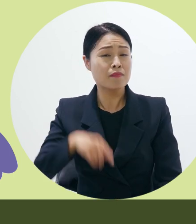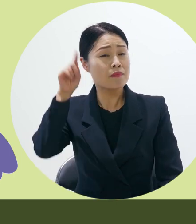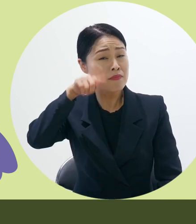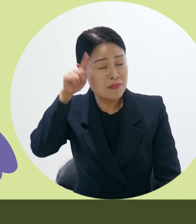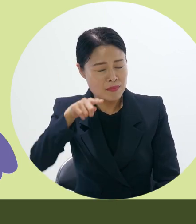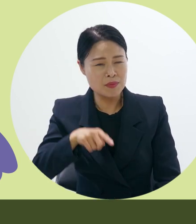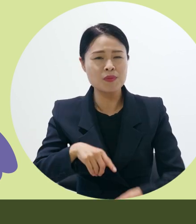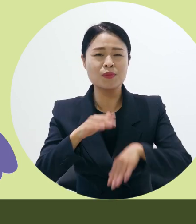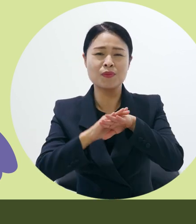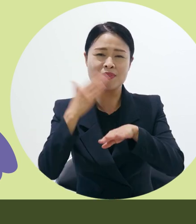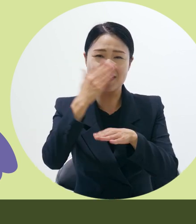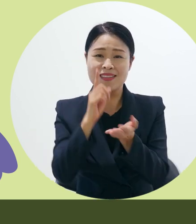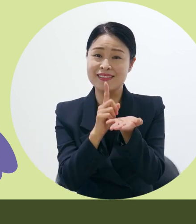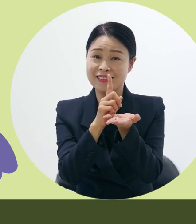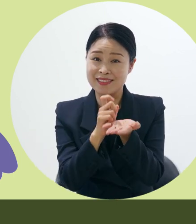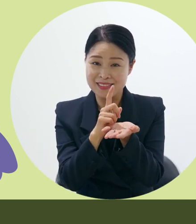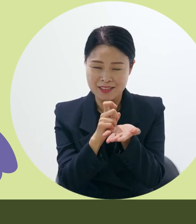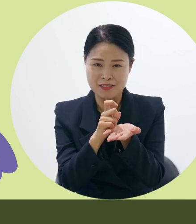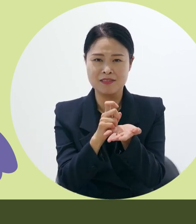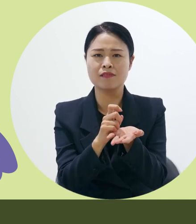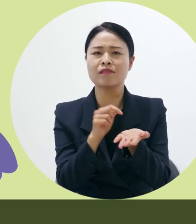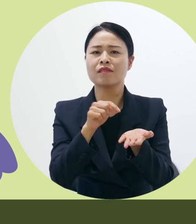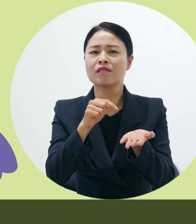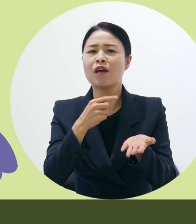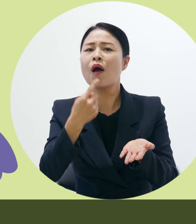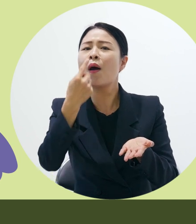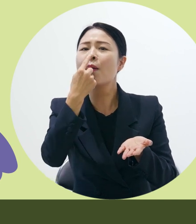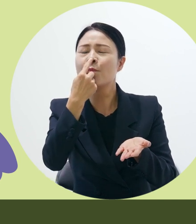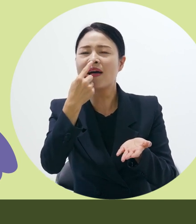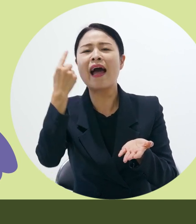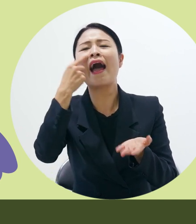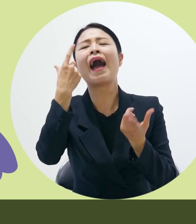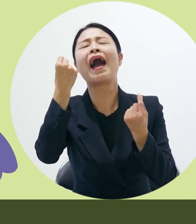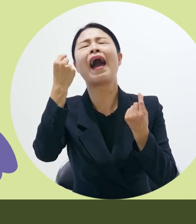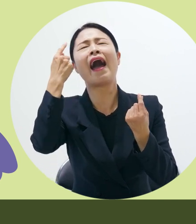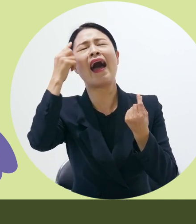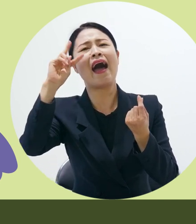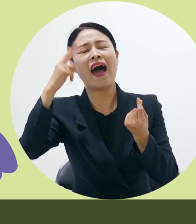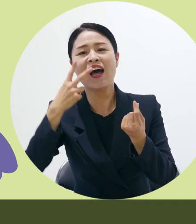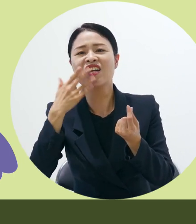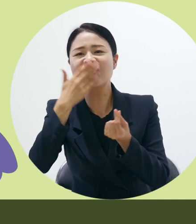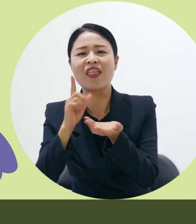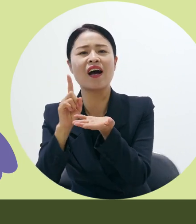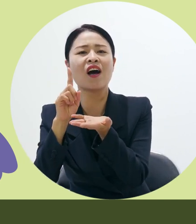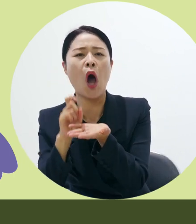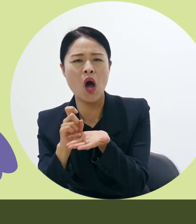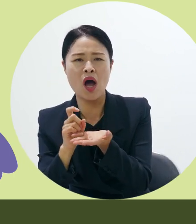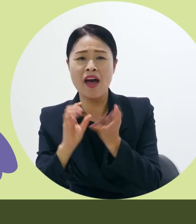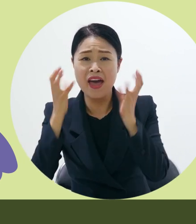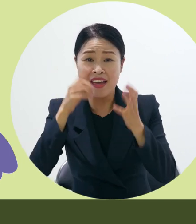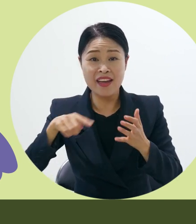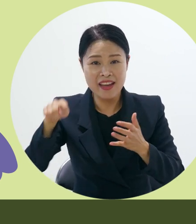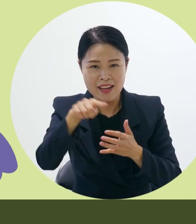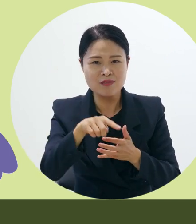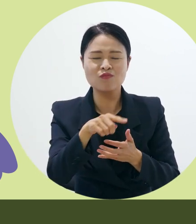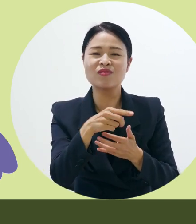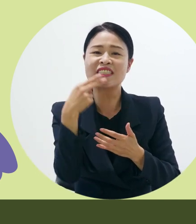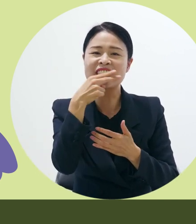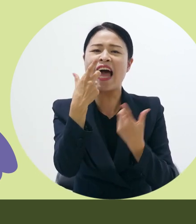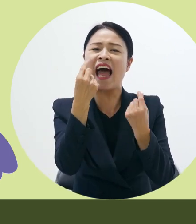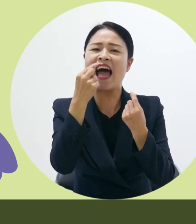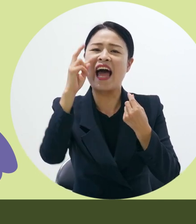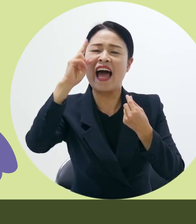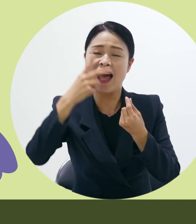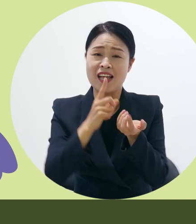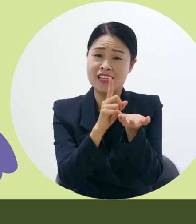생활 속에서 손소독제를 커피 시럽으로 착각하거나 어린이들이 많은 양의 치약을 삼키는 사고가